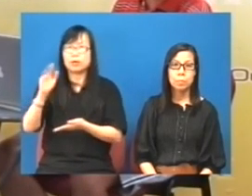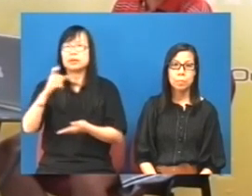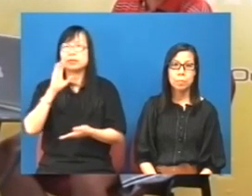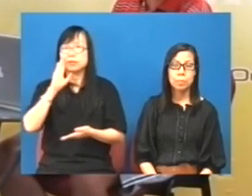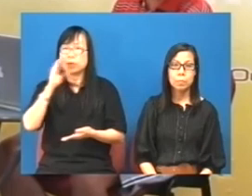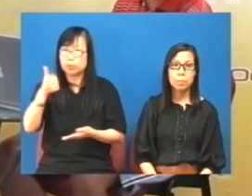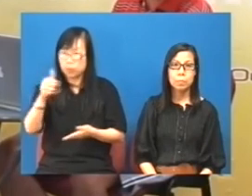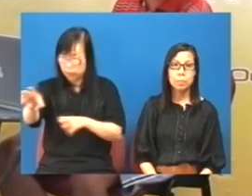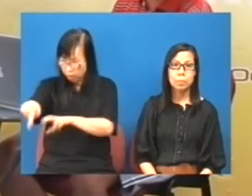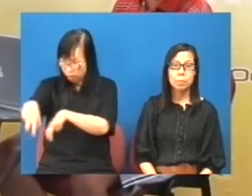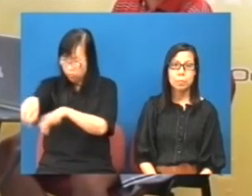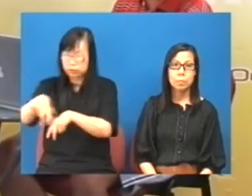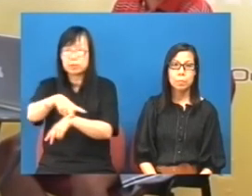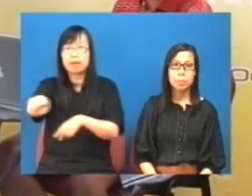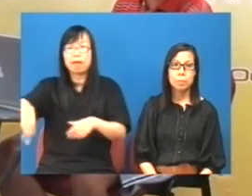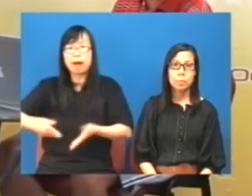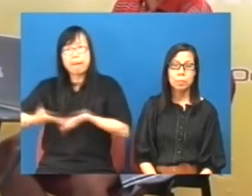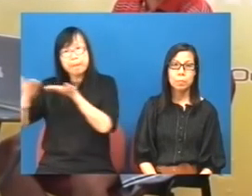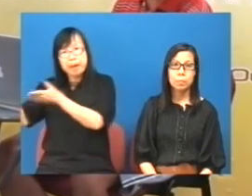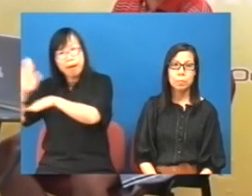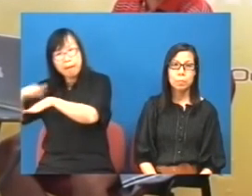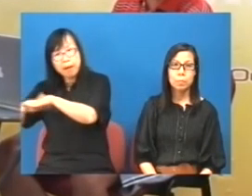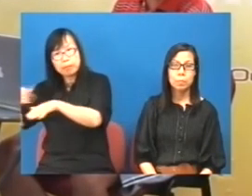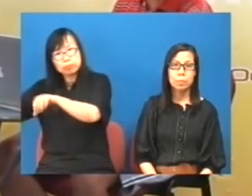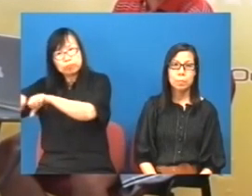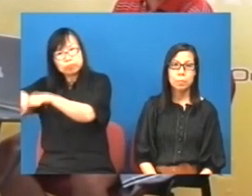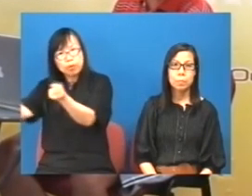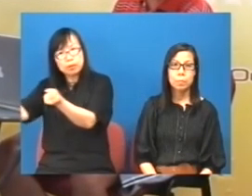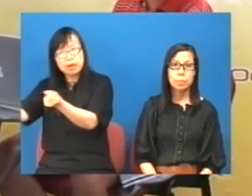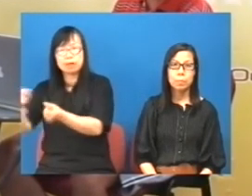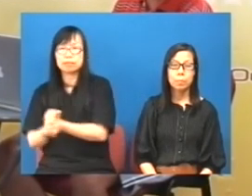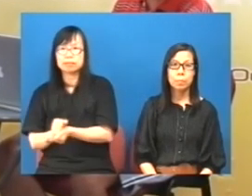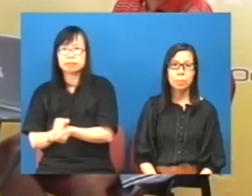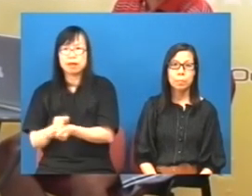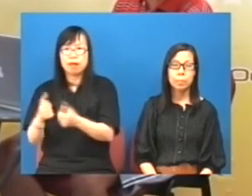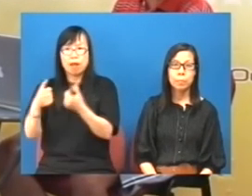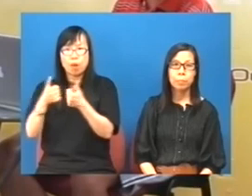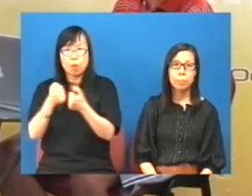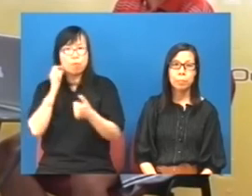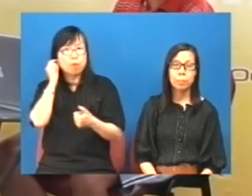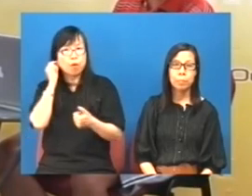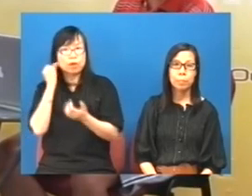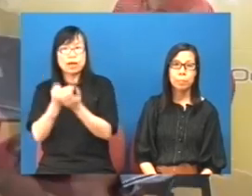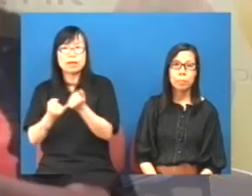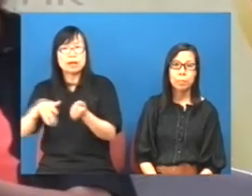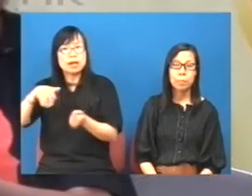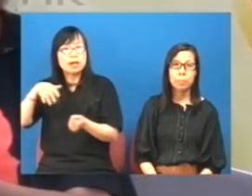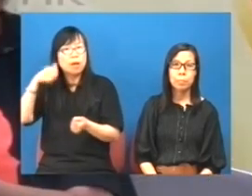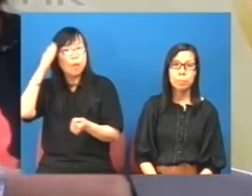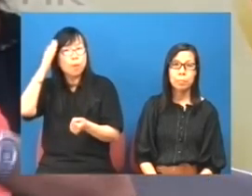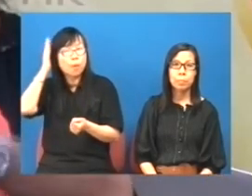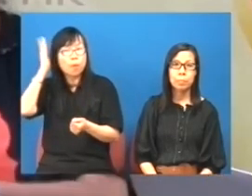農地給一個剛剛破產的扣仔二百七十萬去買一個買一塊